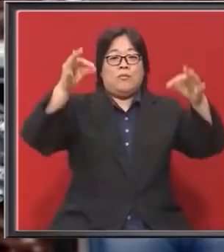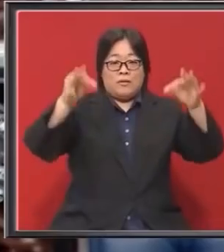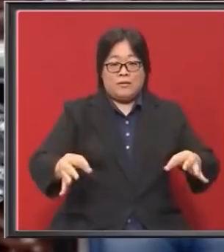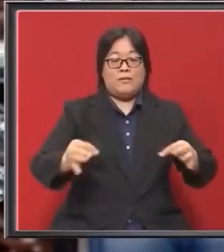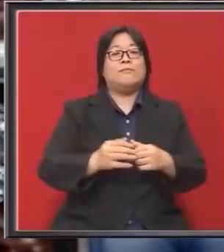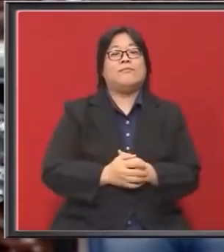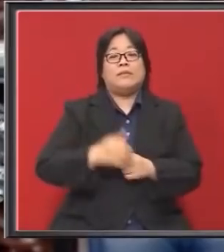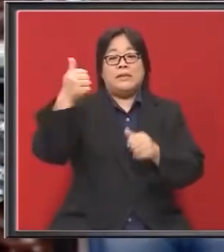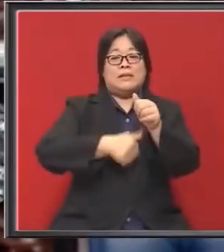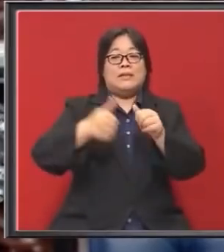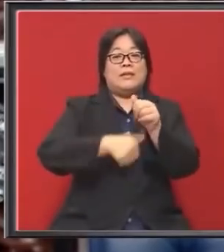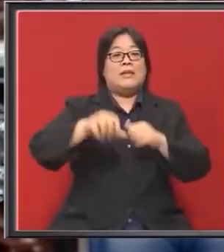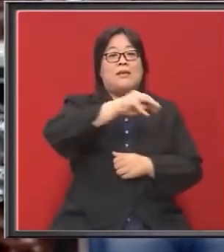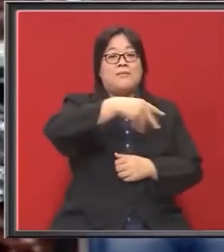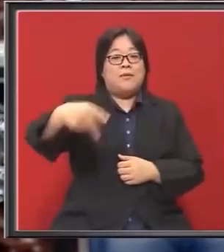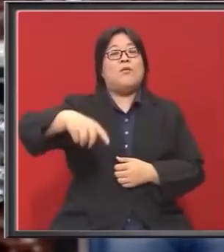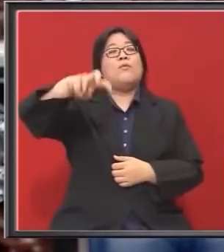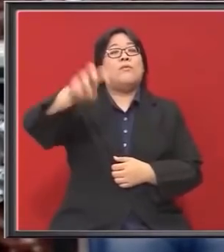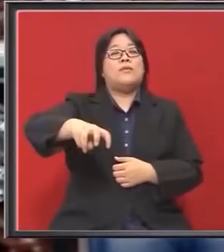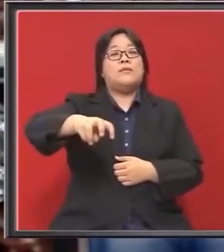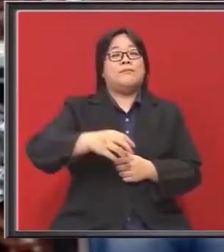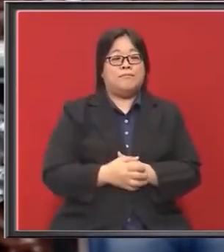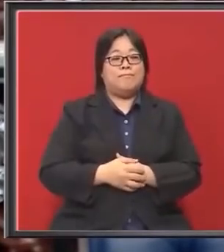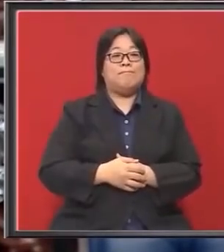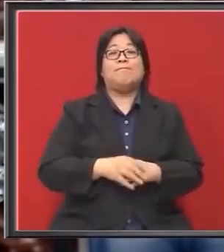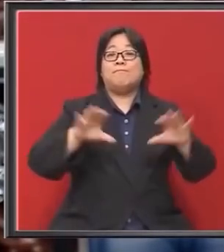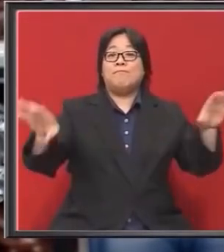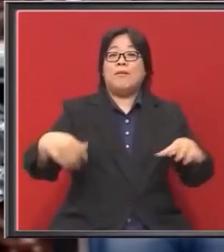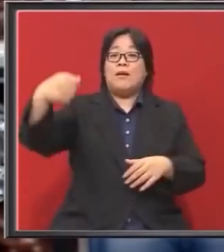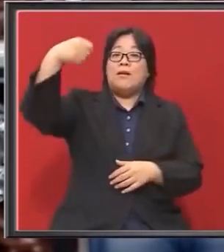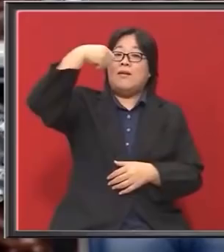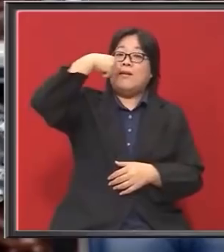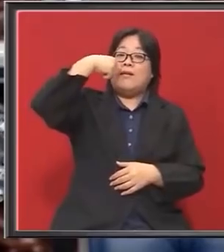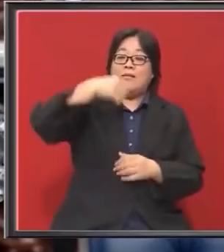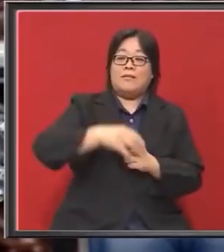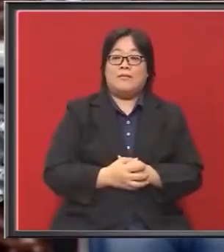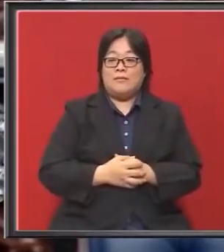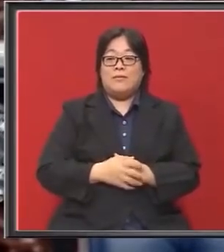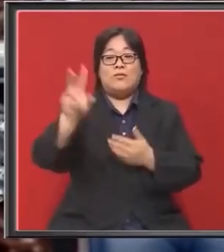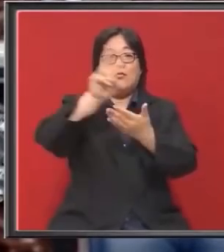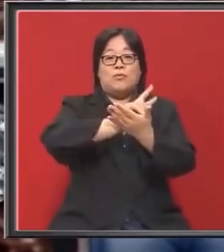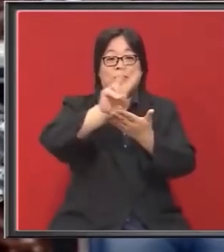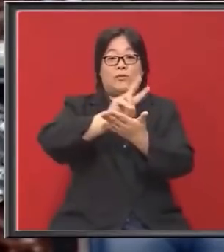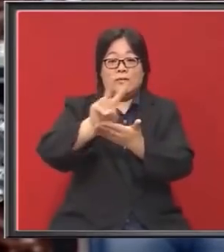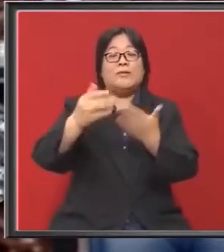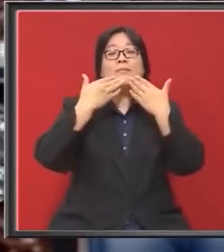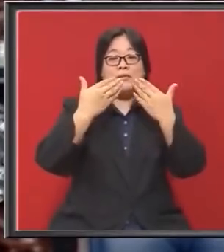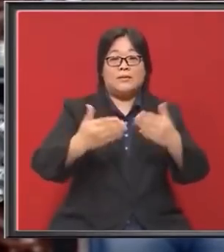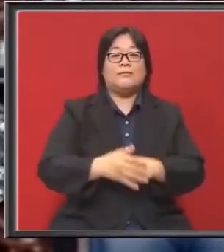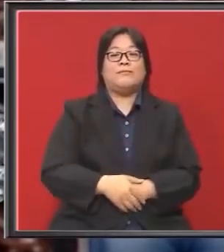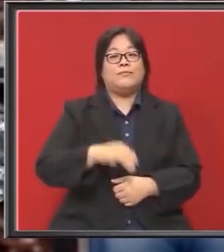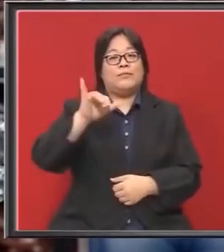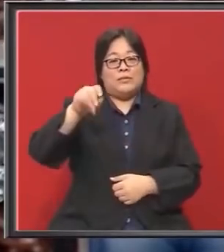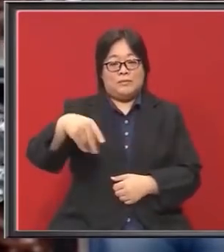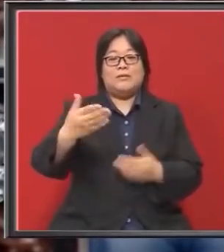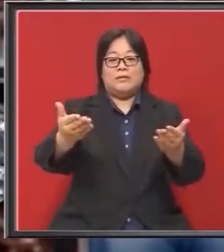pun membuat keputusan supaya setiap kali paling mandi wajib kan menjalani shop2 dalam Aduh ninggu sekali Semoga